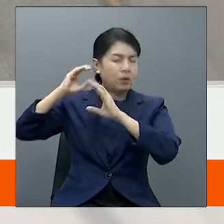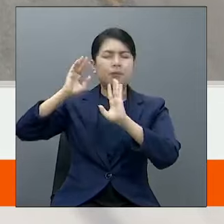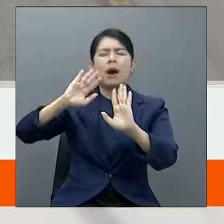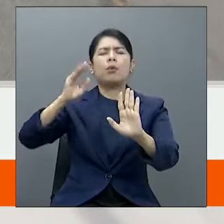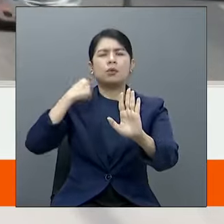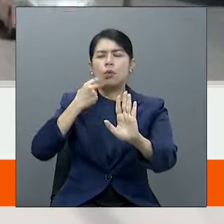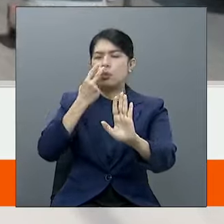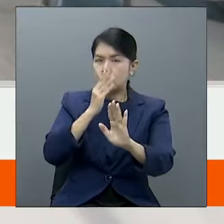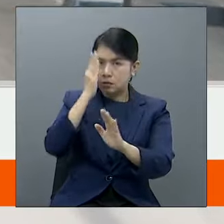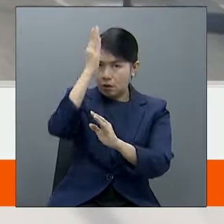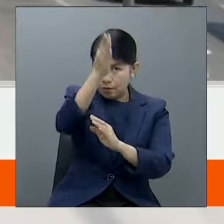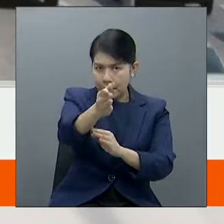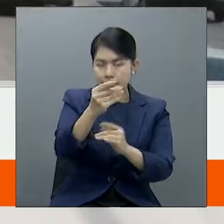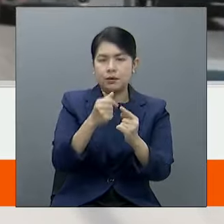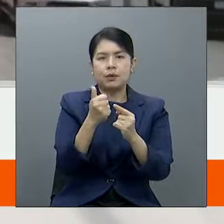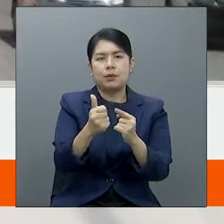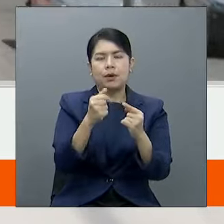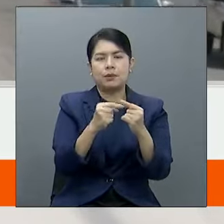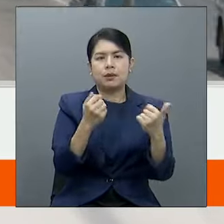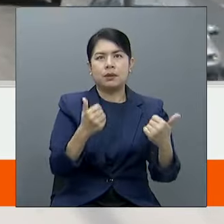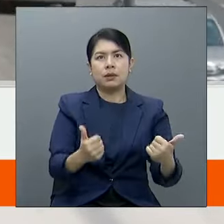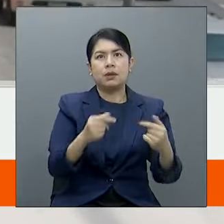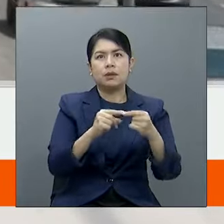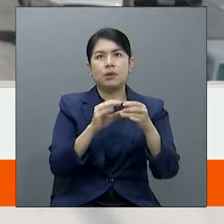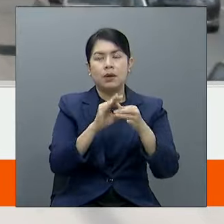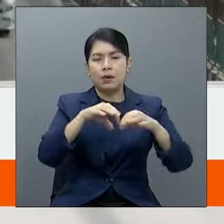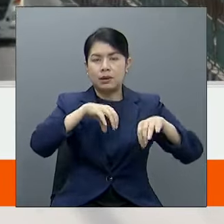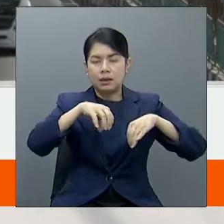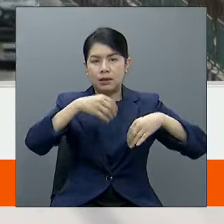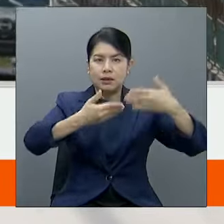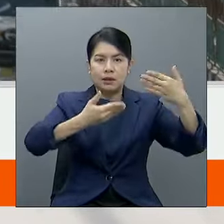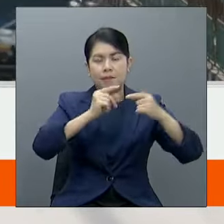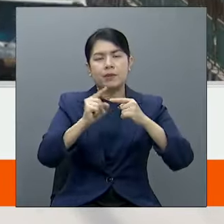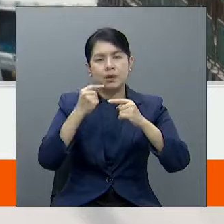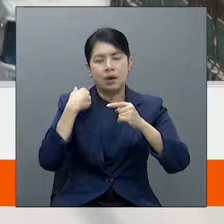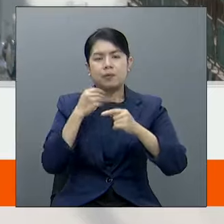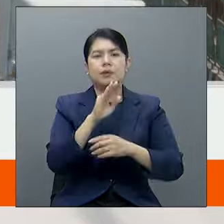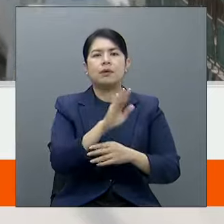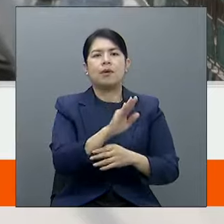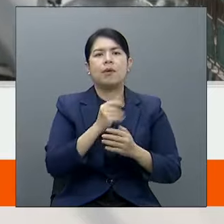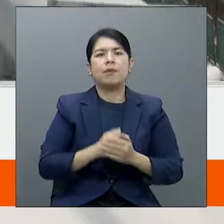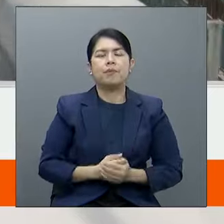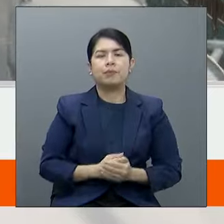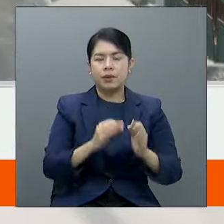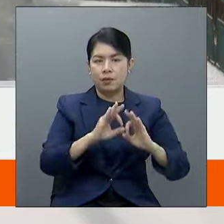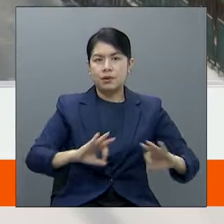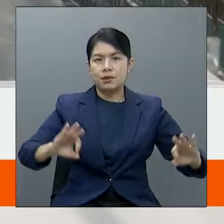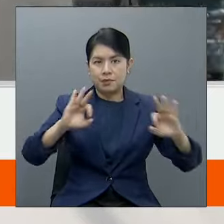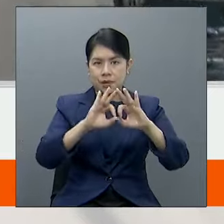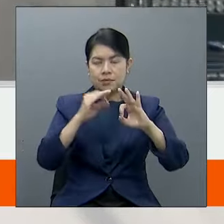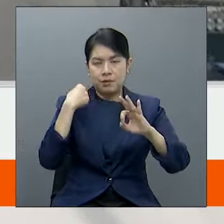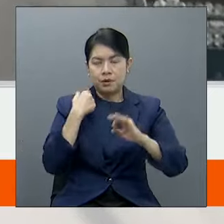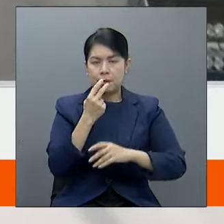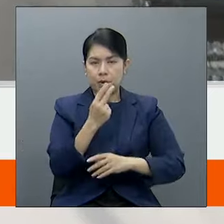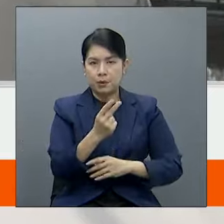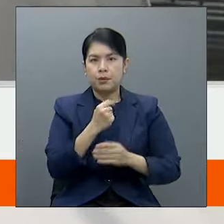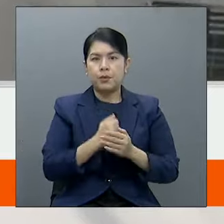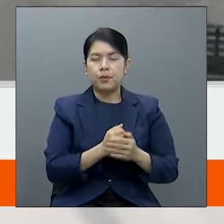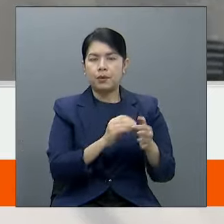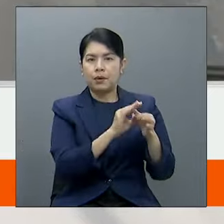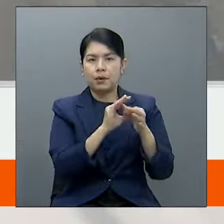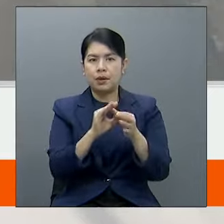การมองไปข้างหน้าก็คือว่าณปัจจุบันนี้กิจกรรมสัญญาต่างๆที่มีอยู่นะครับก็ต้องเอาออกมากลางนะครับแล้วก็เอามาดูที่ว่า